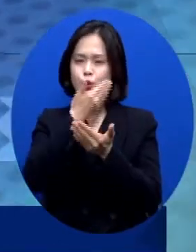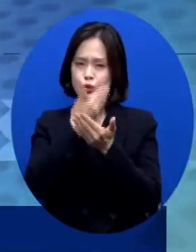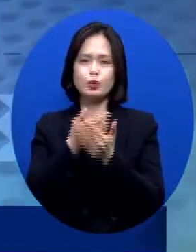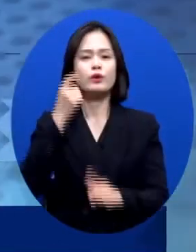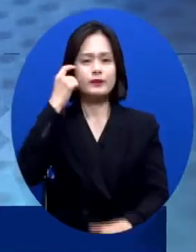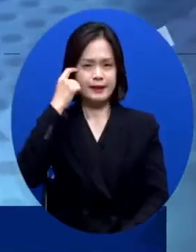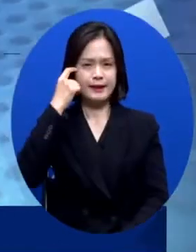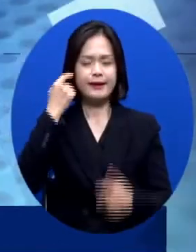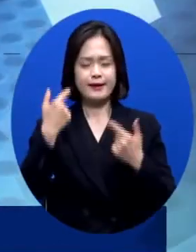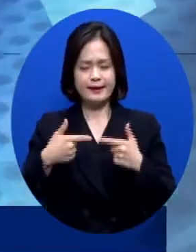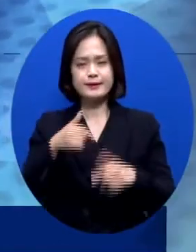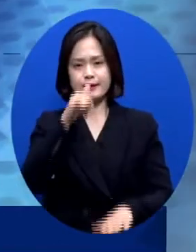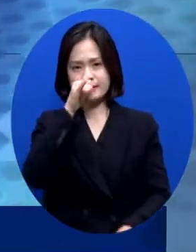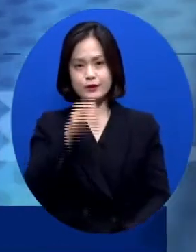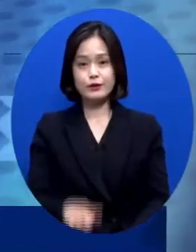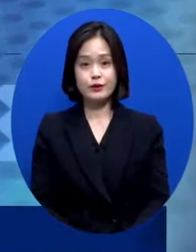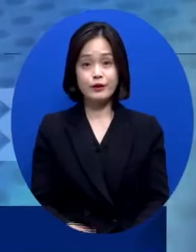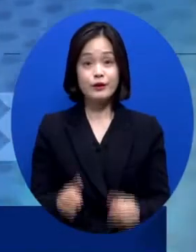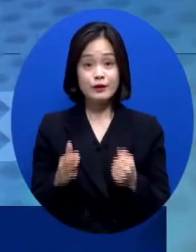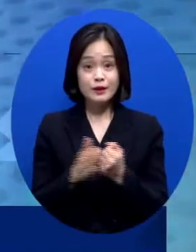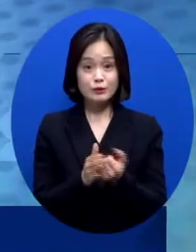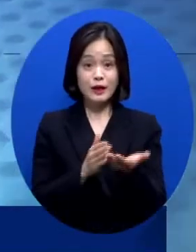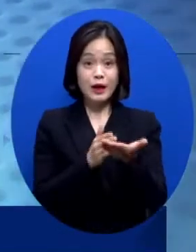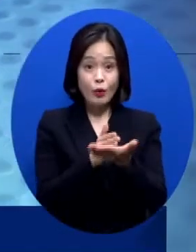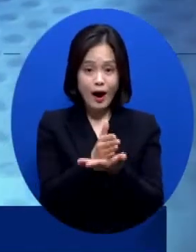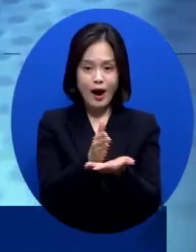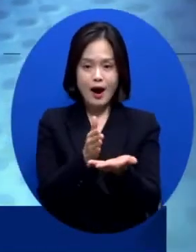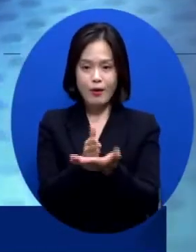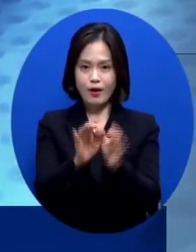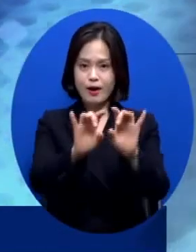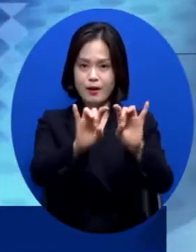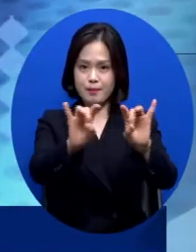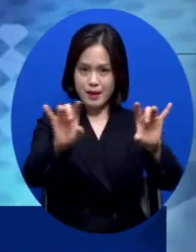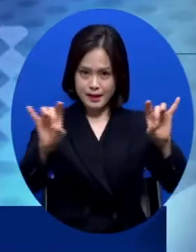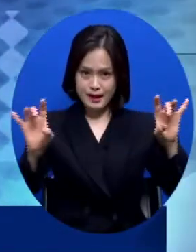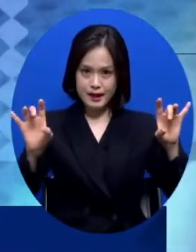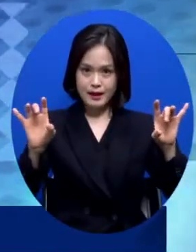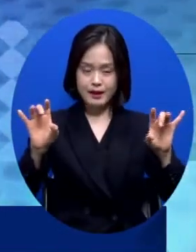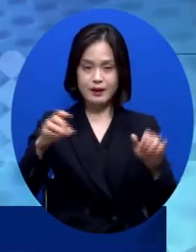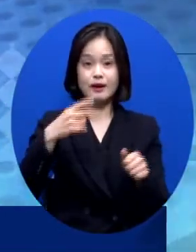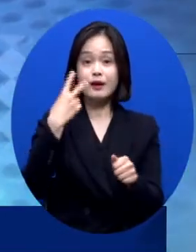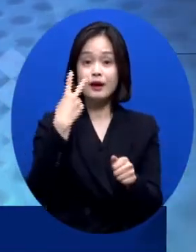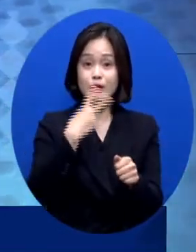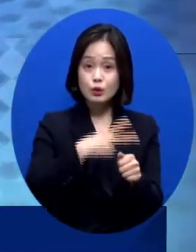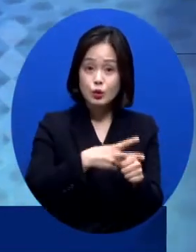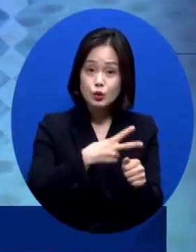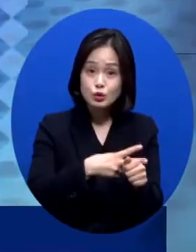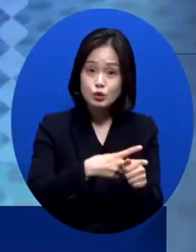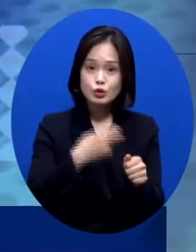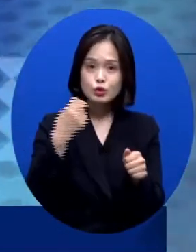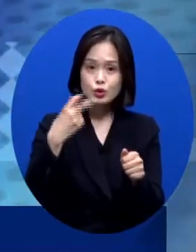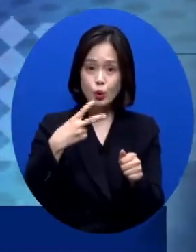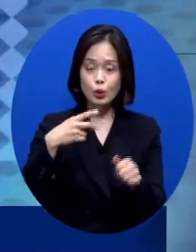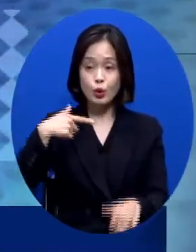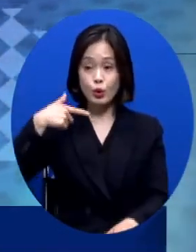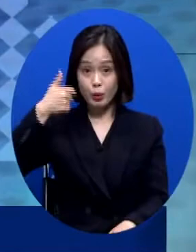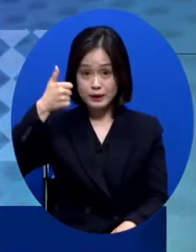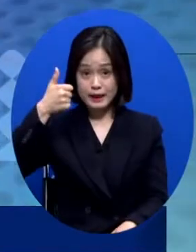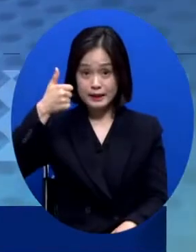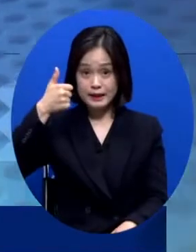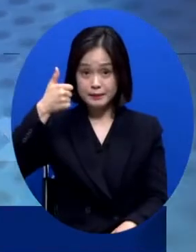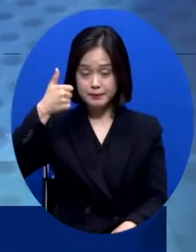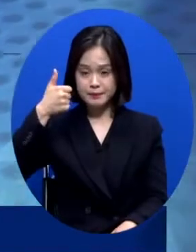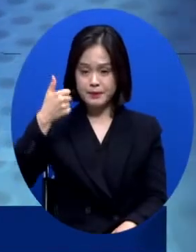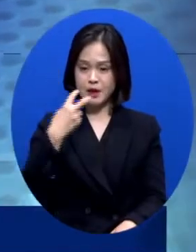있었기 때문에 단과대 별로 교 소와 그런 그 사역자를 겸해서